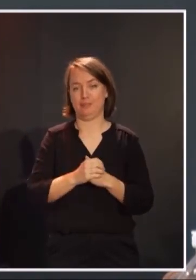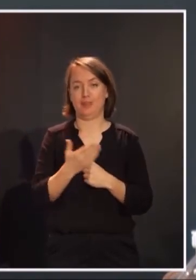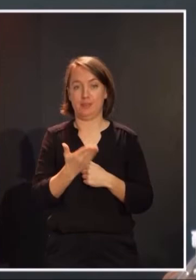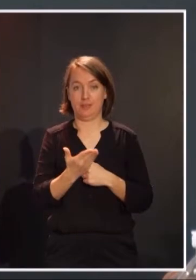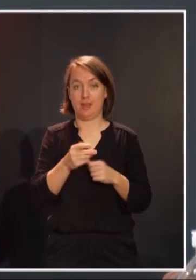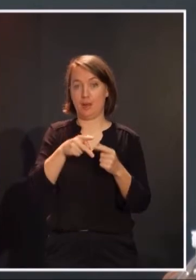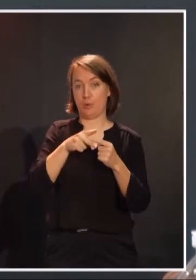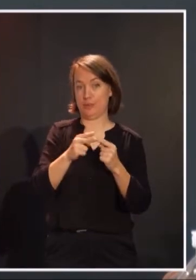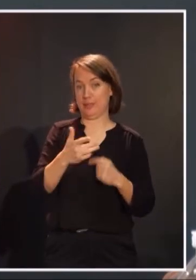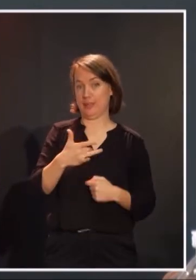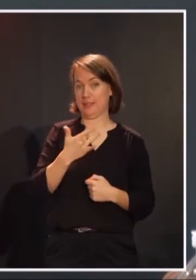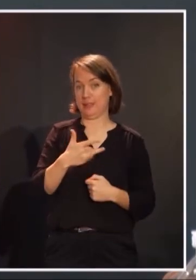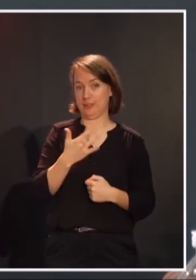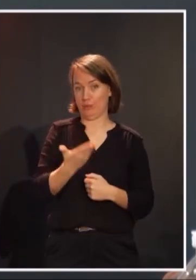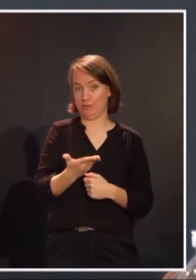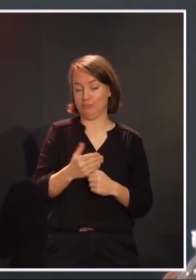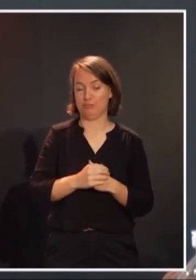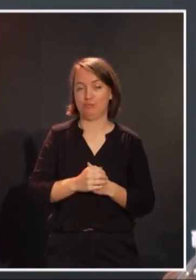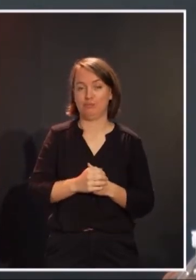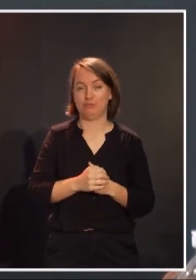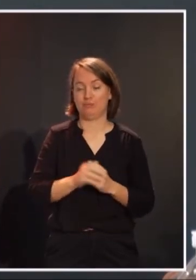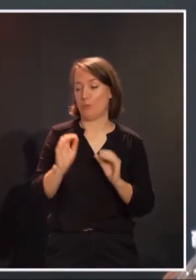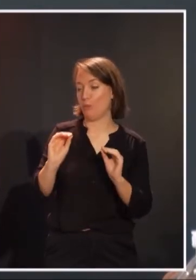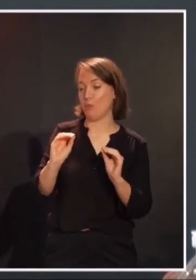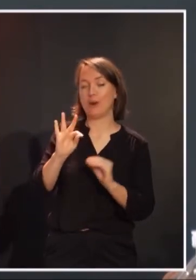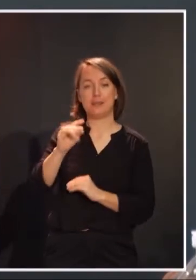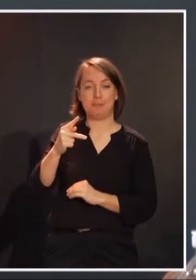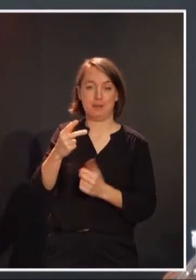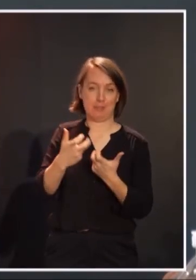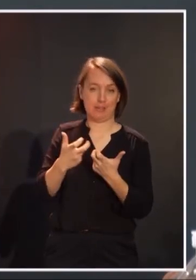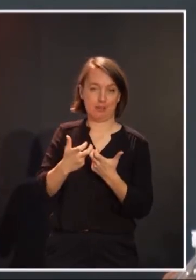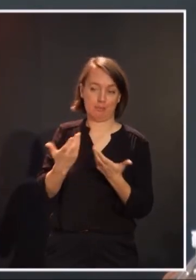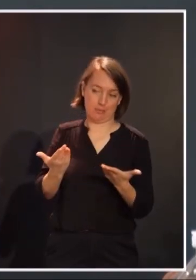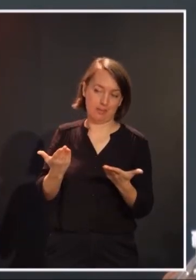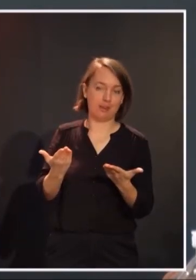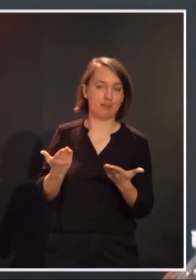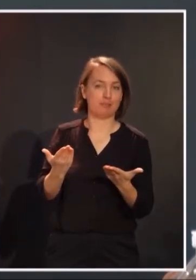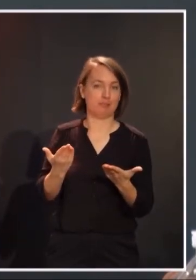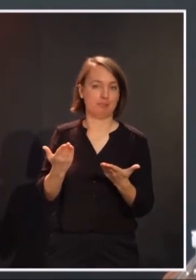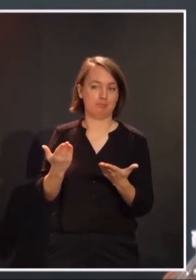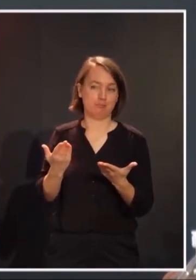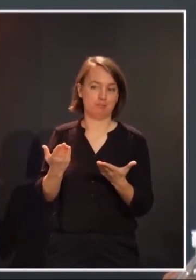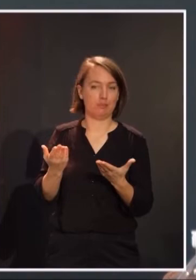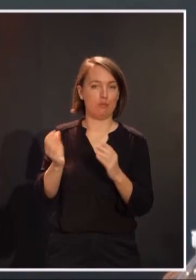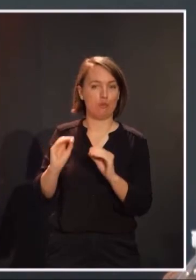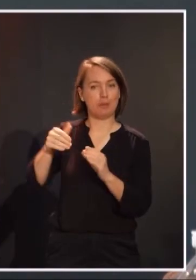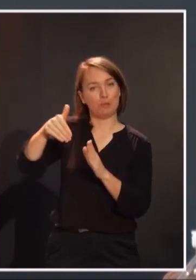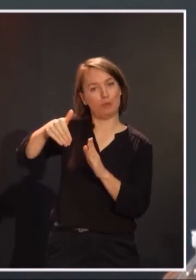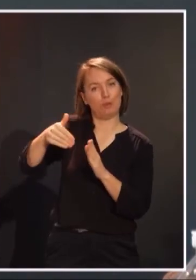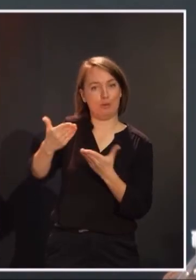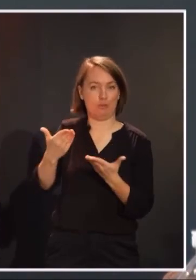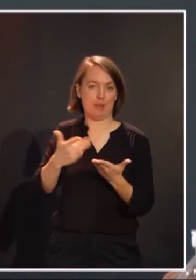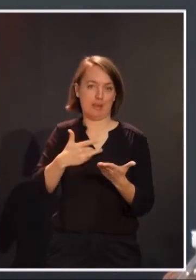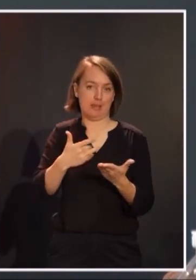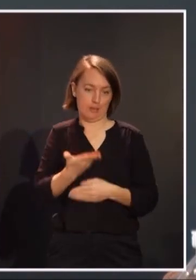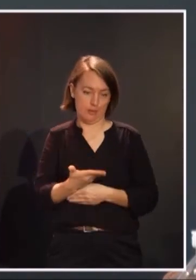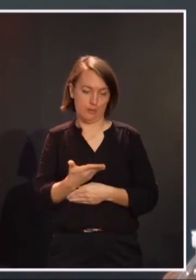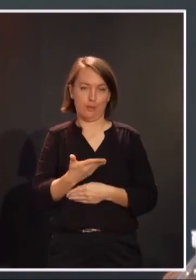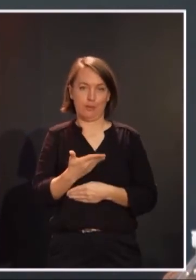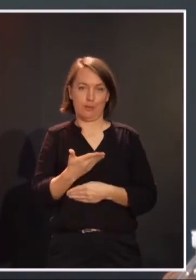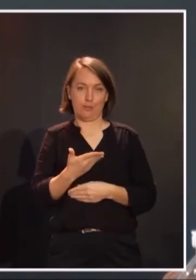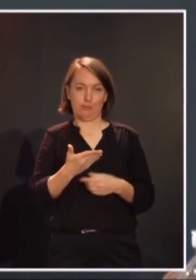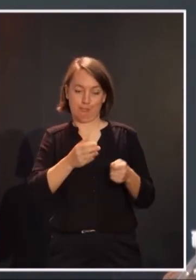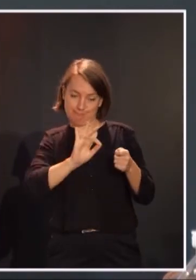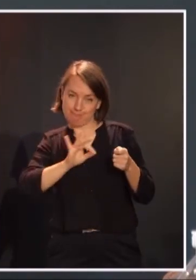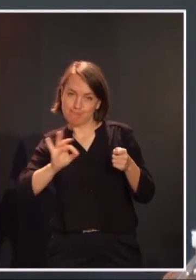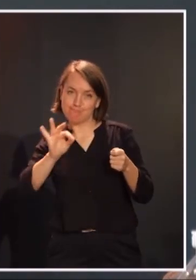dans ses cours, dans ses TP, plus particulièrement en lien avec sa formation. Alors, ce qu'Eva va être en capacité